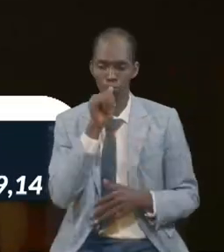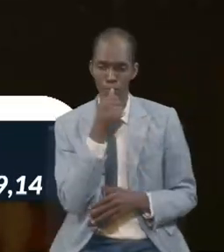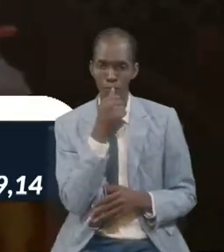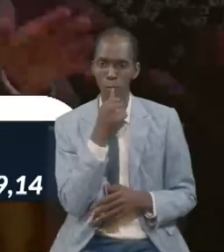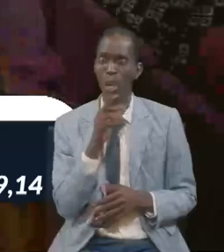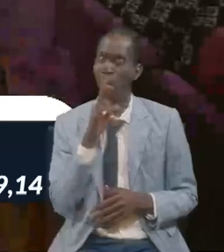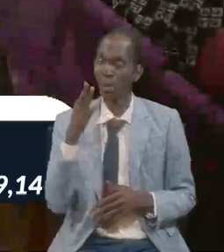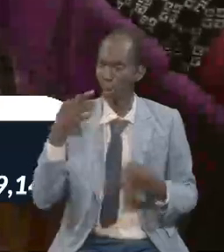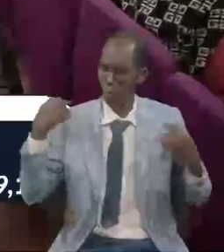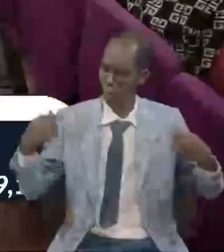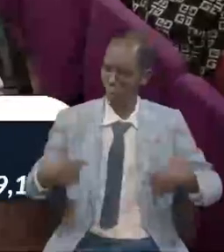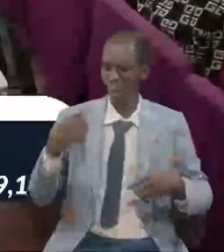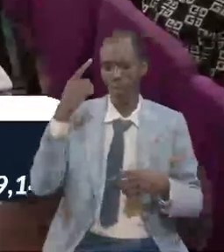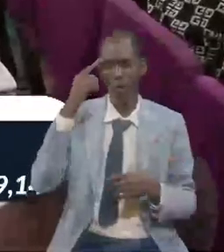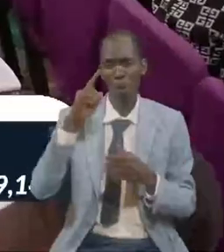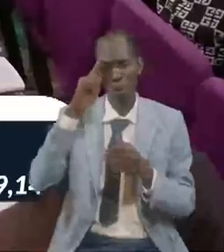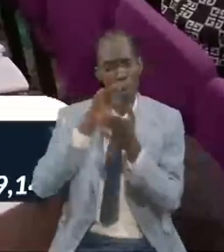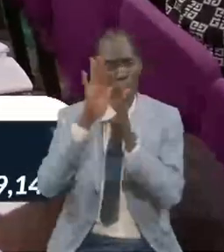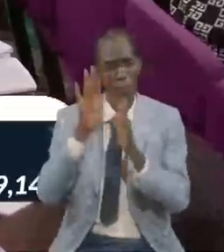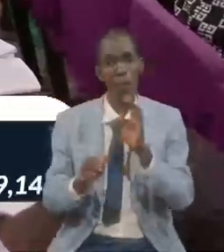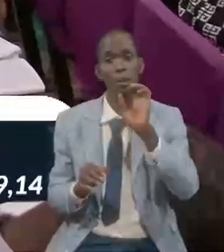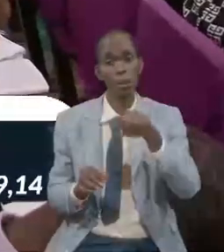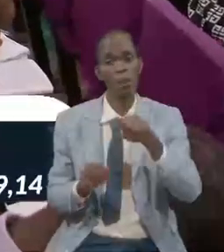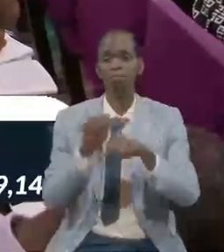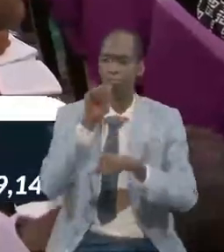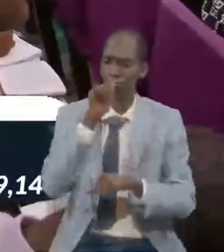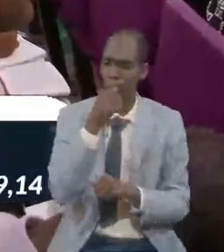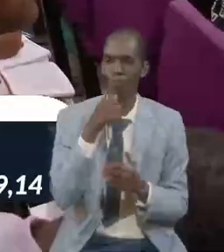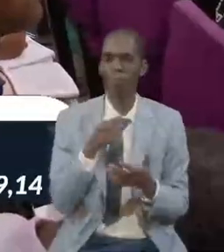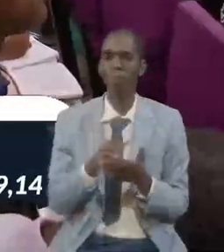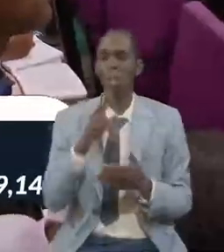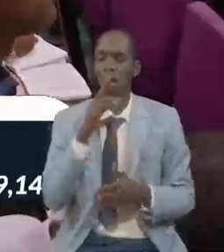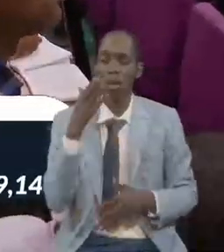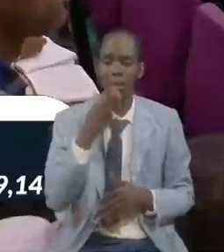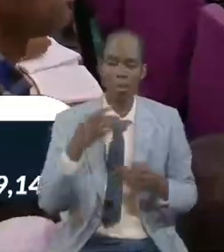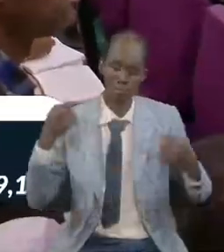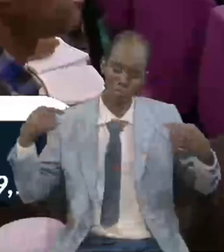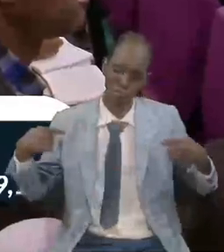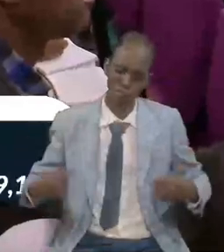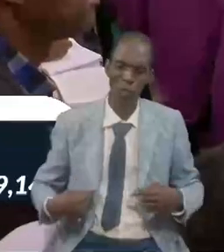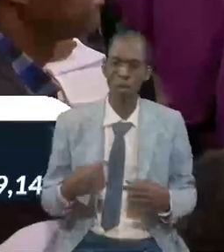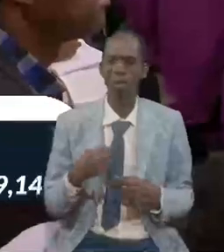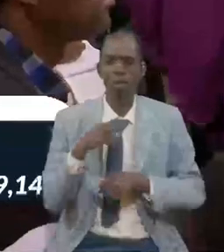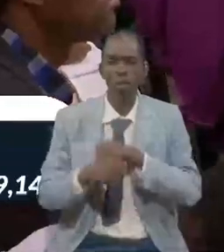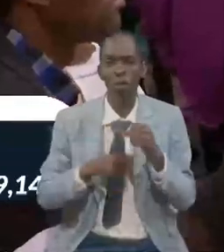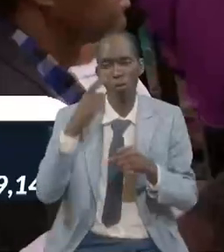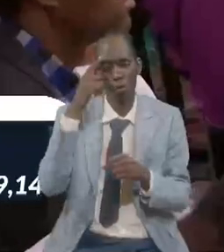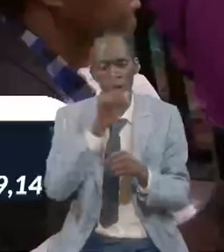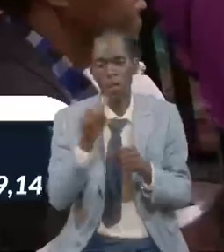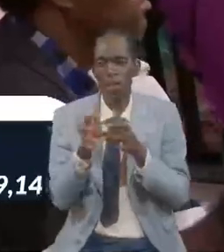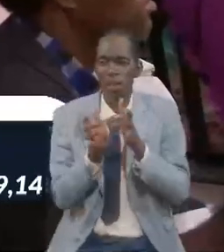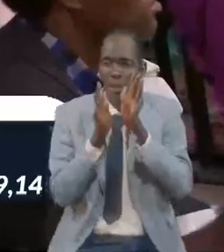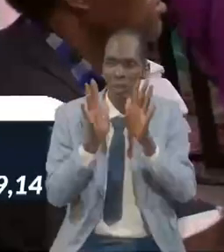pour le croyant à supporter cela. Il y a l'affliction pour le gagneur d'âme. Oui, supporter cela. Il y a des afflictions,